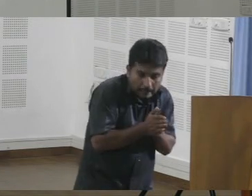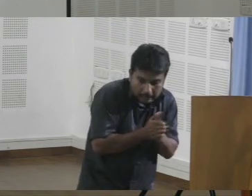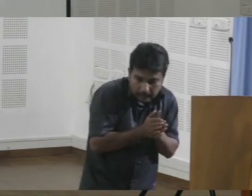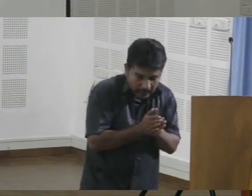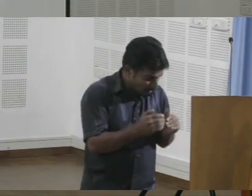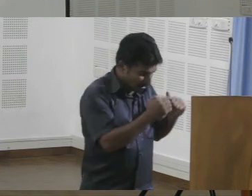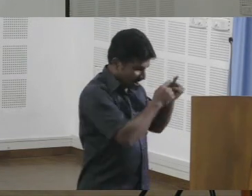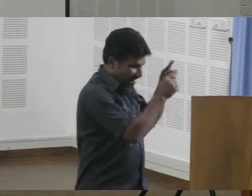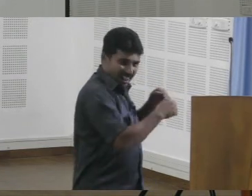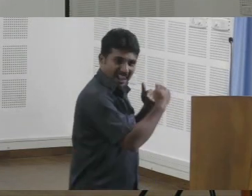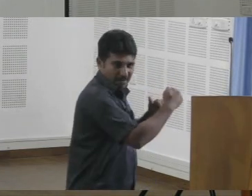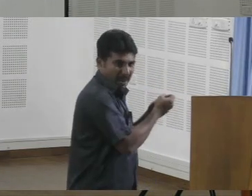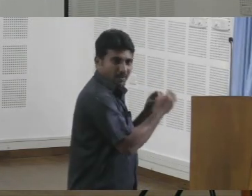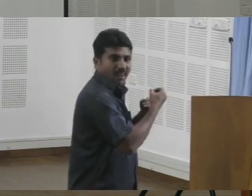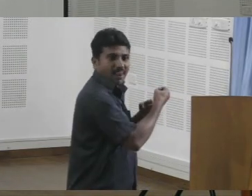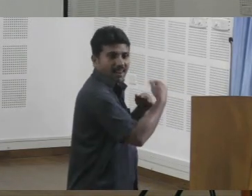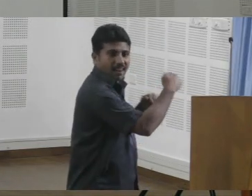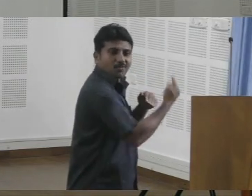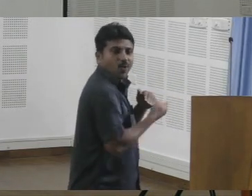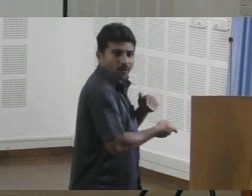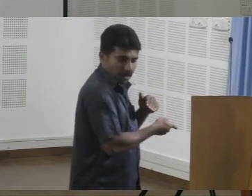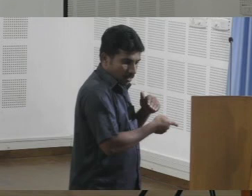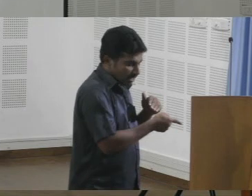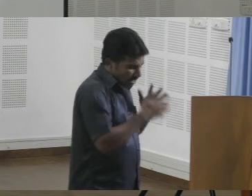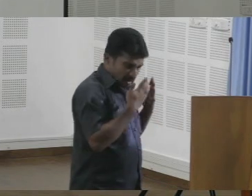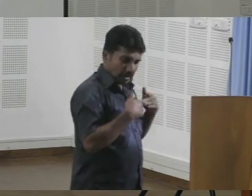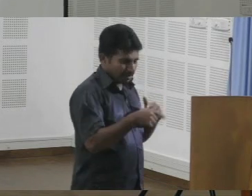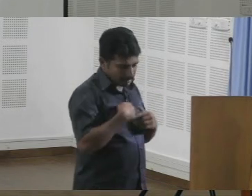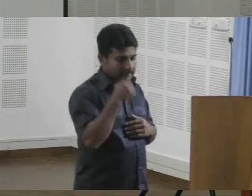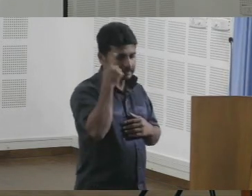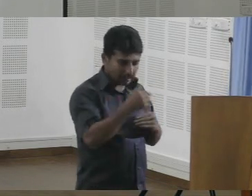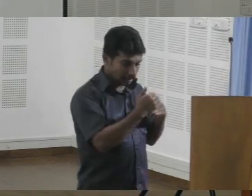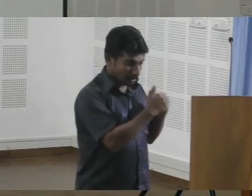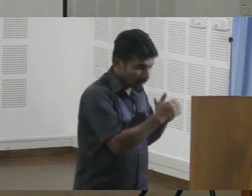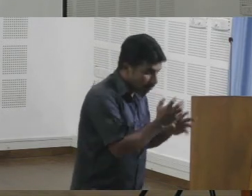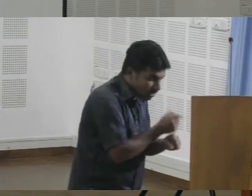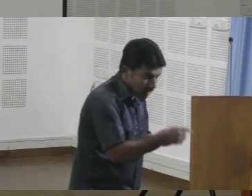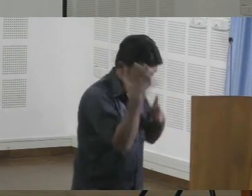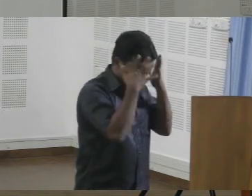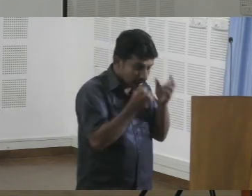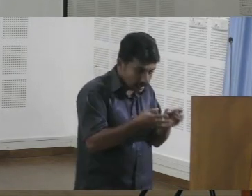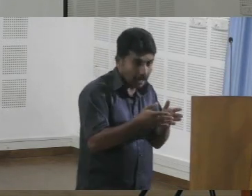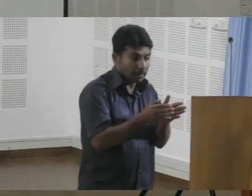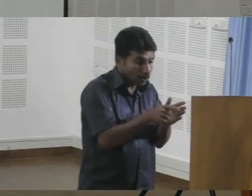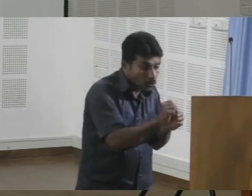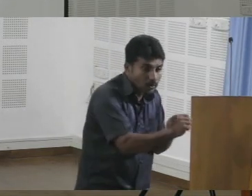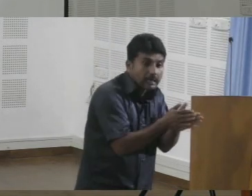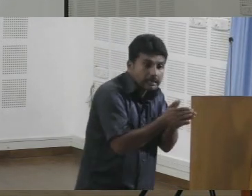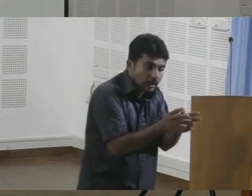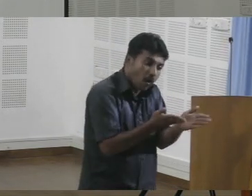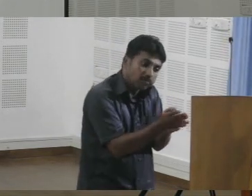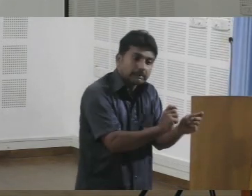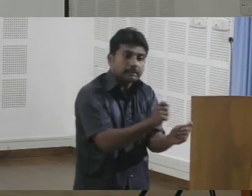പിക്ചേഴ്സ് മാത്രം പോരാ, അത് ജനറലൈസ് ചെയ്യണം എന്നുള്ളത് എനിക്ക് മനസ്സിലായി. ഇൻട്രസ്റ്റ് മാറുന്നതിനനുസരിച്ച് അല്ലെങ്കിൽ എപ്പോഴും